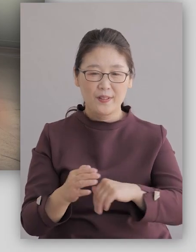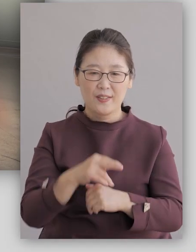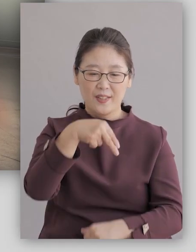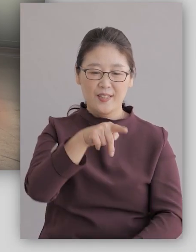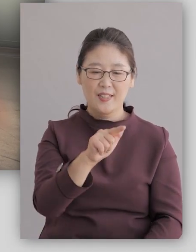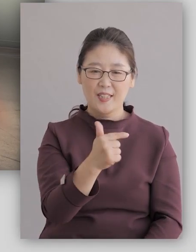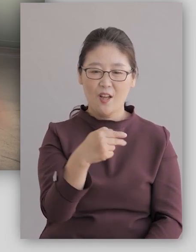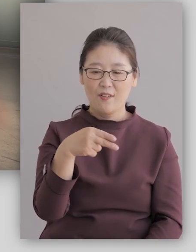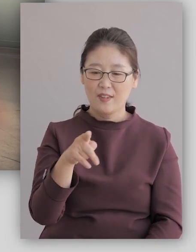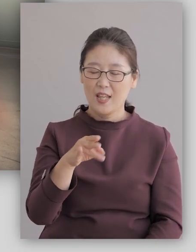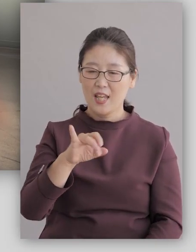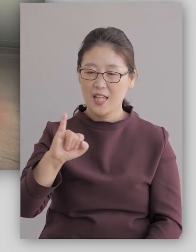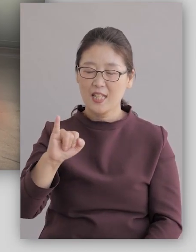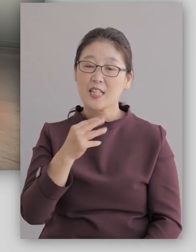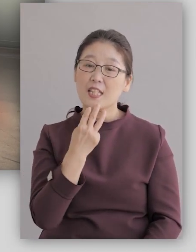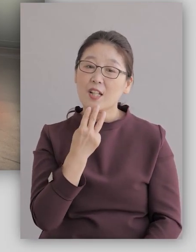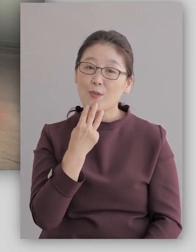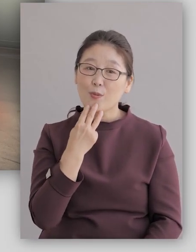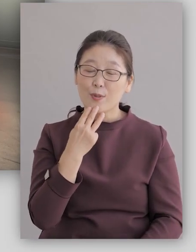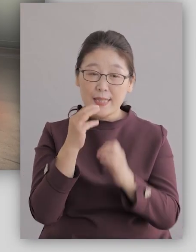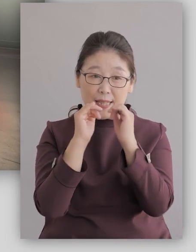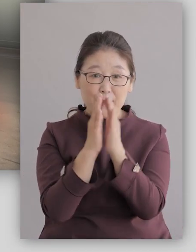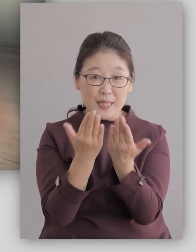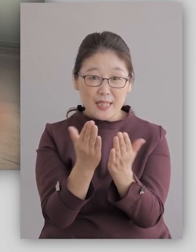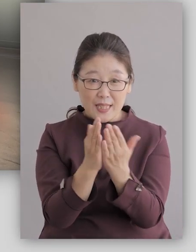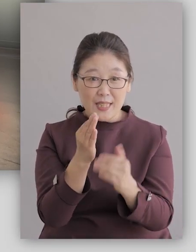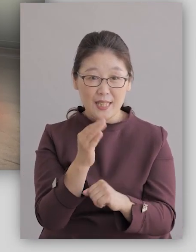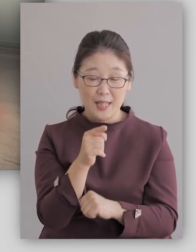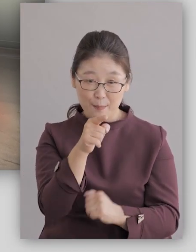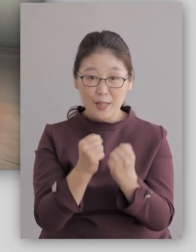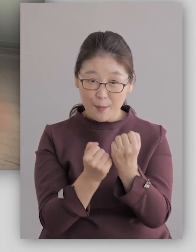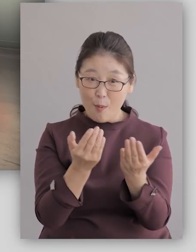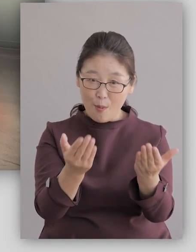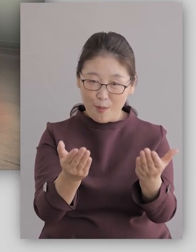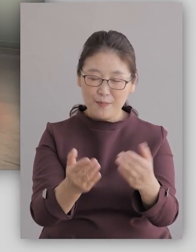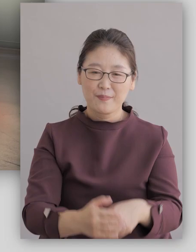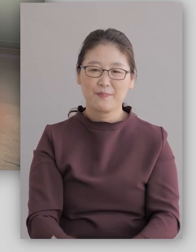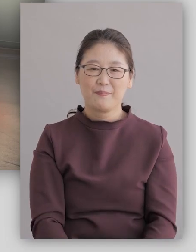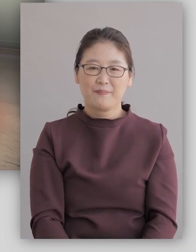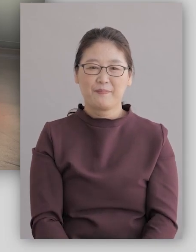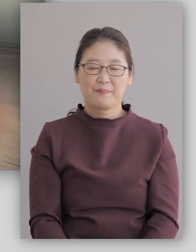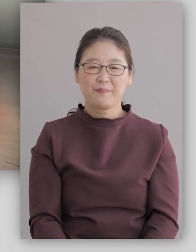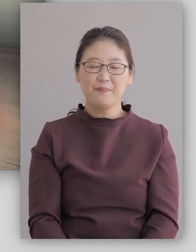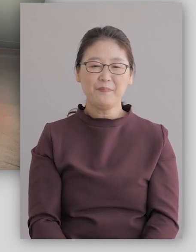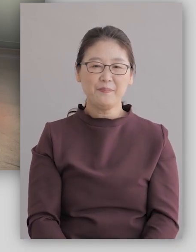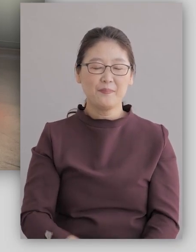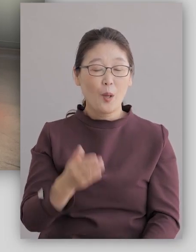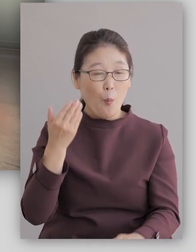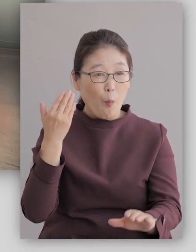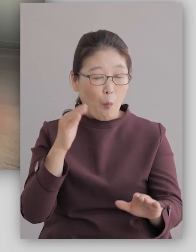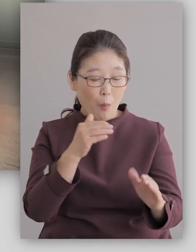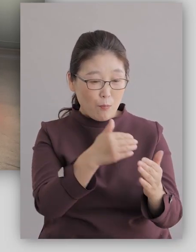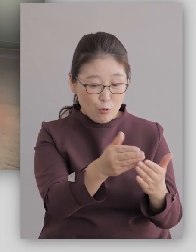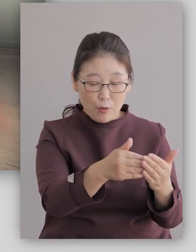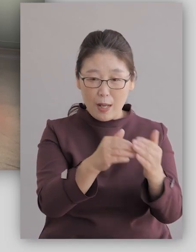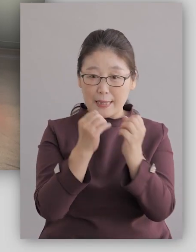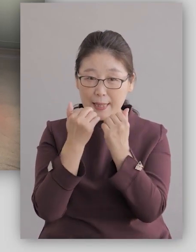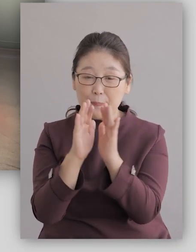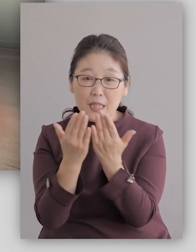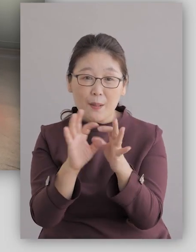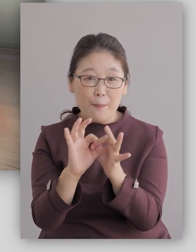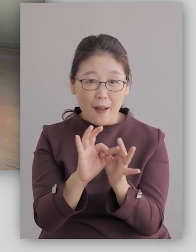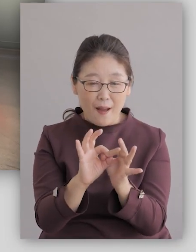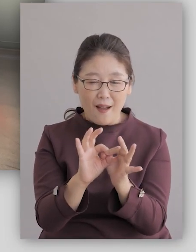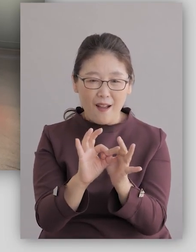썬데이 서울이라는 재미있는 잡지와 현대미술의 이야기를 살펴봤었는데요. 그